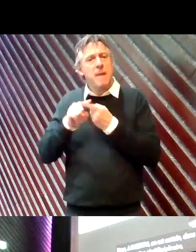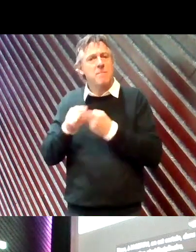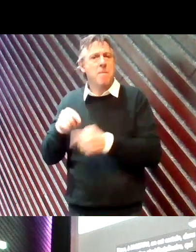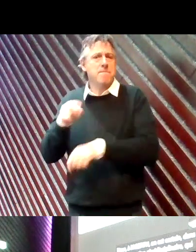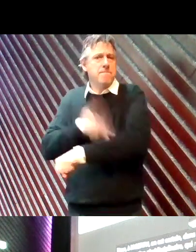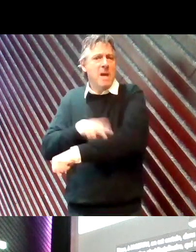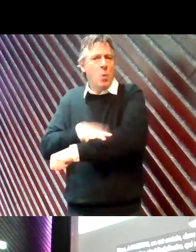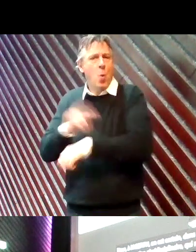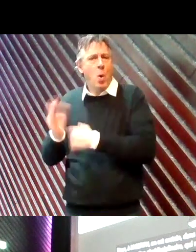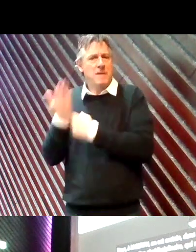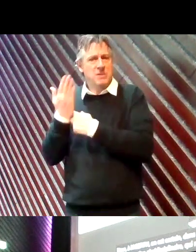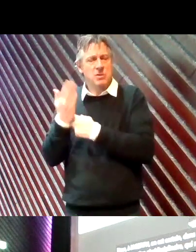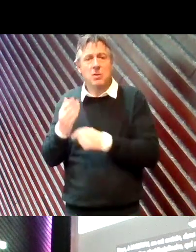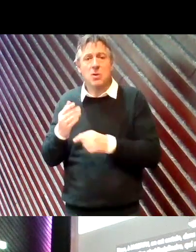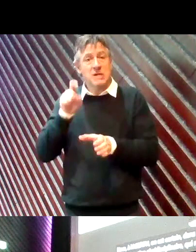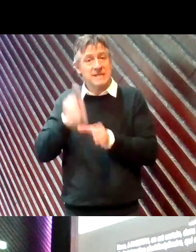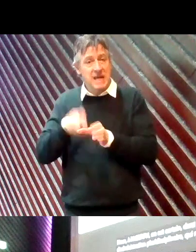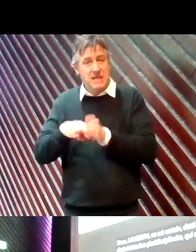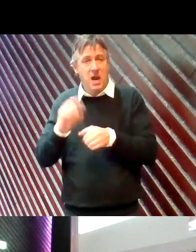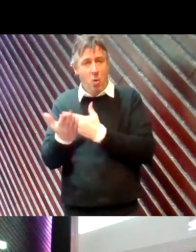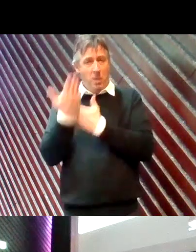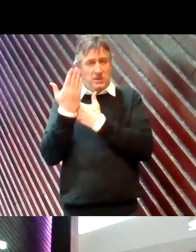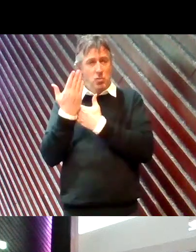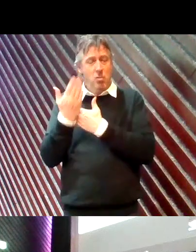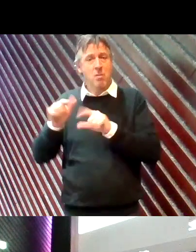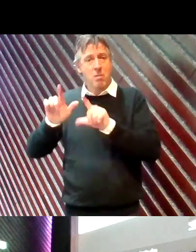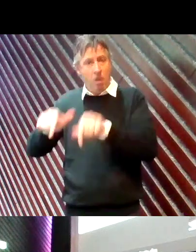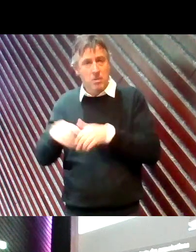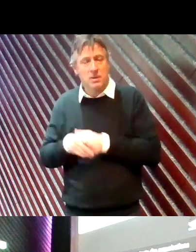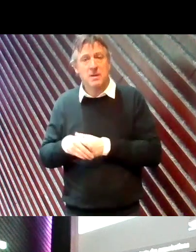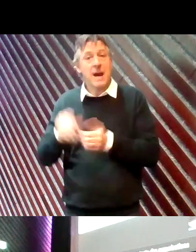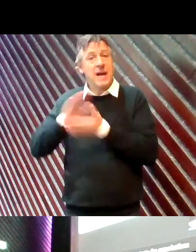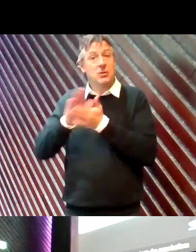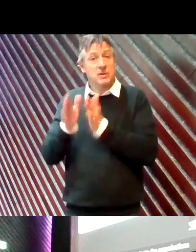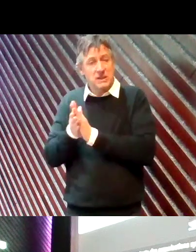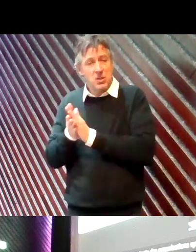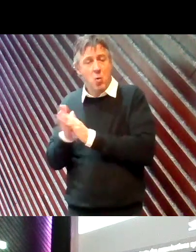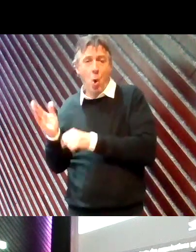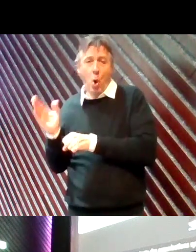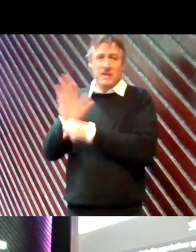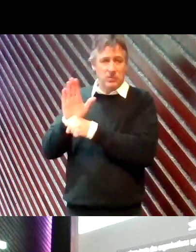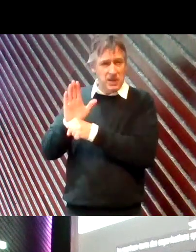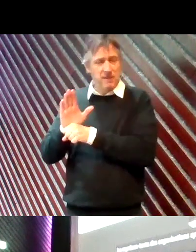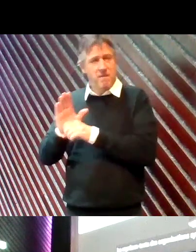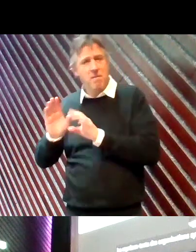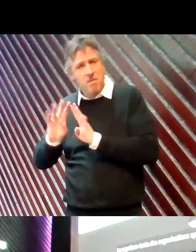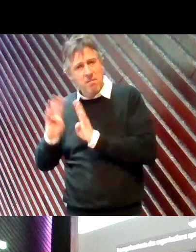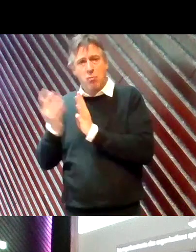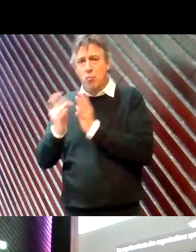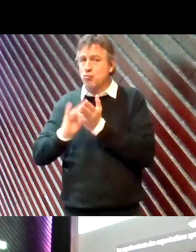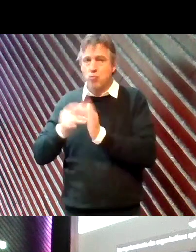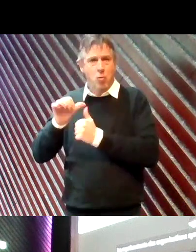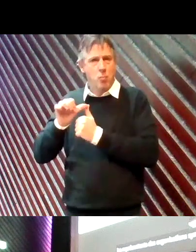les représentants des organisations syndicales représentatives, les associations dites représentatives de tout type de